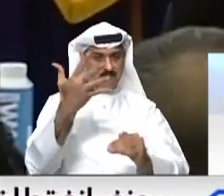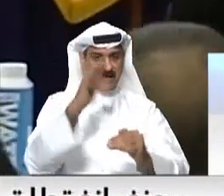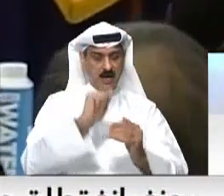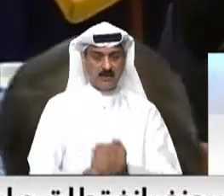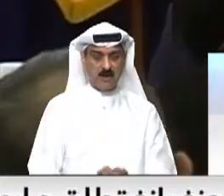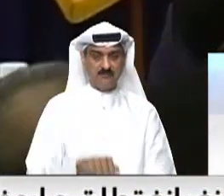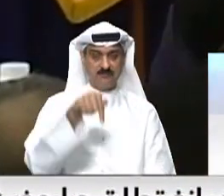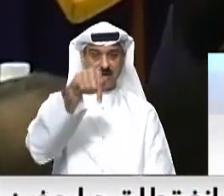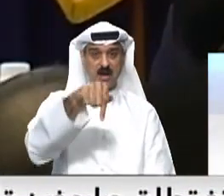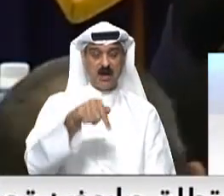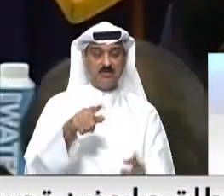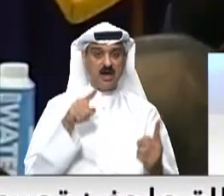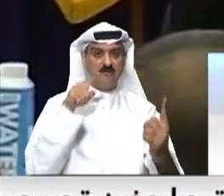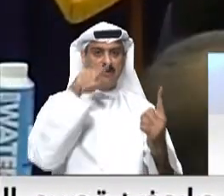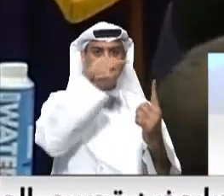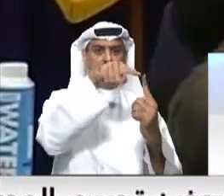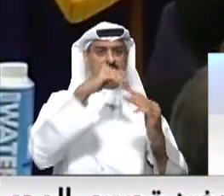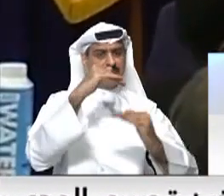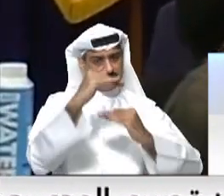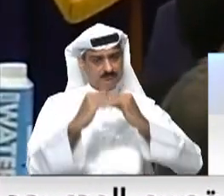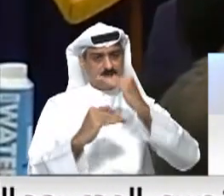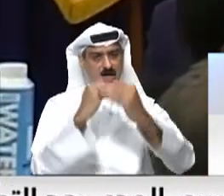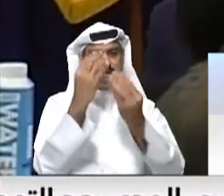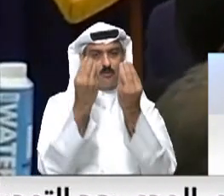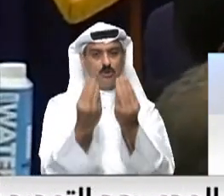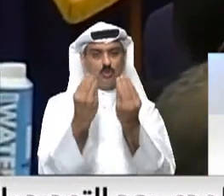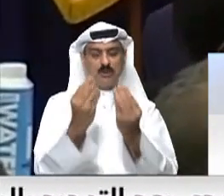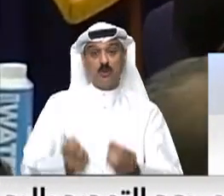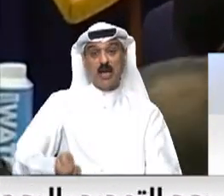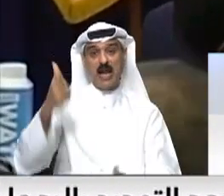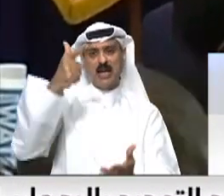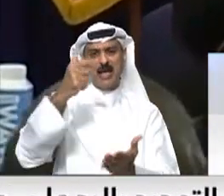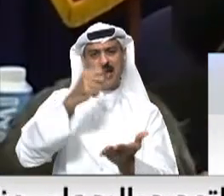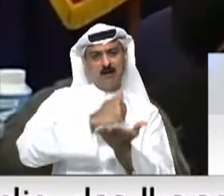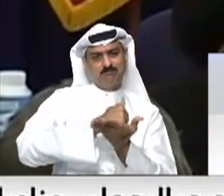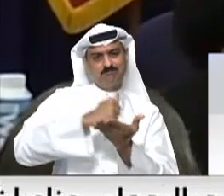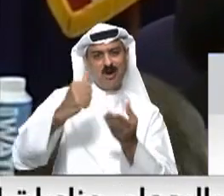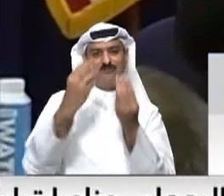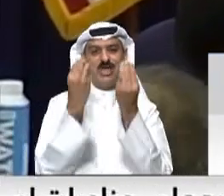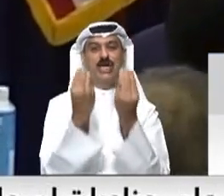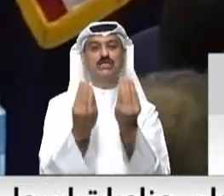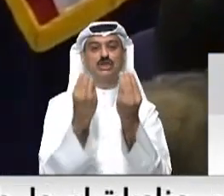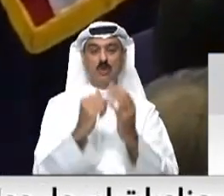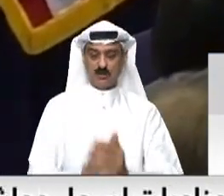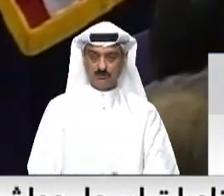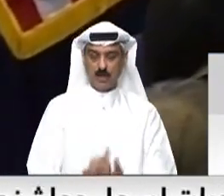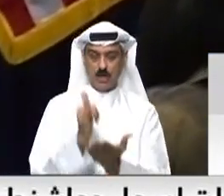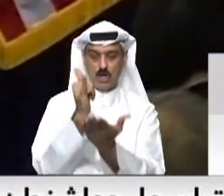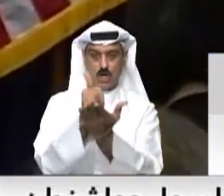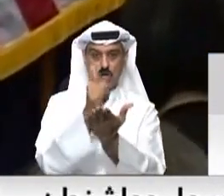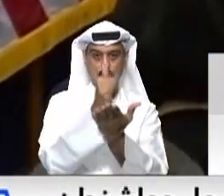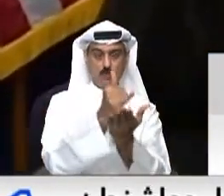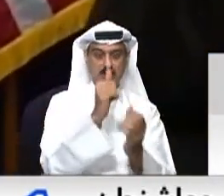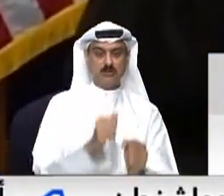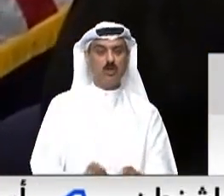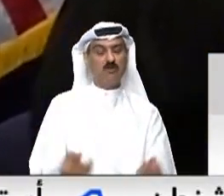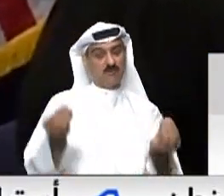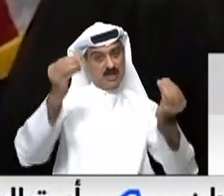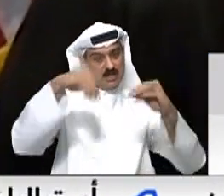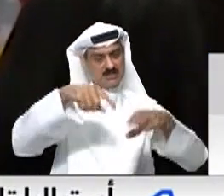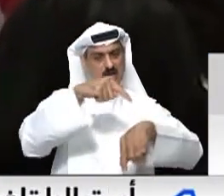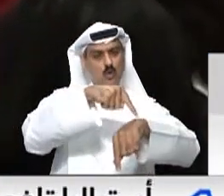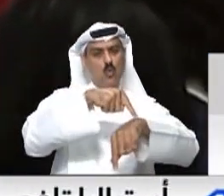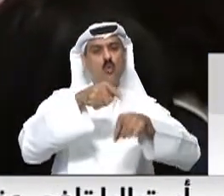حددها قد حققت بعض التقدم في ترويض التضخم ولكن كبار مسؤول الاحتياطي الفيدرالي يرغبون في مزيد من الوقت